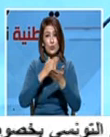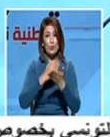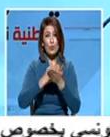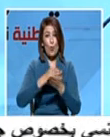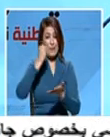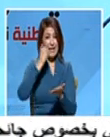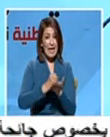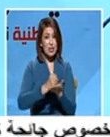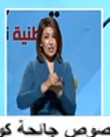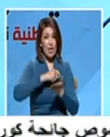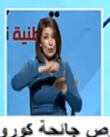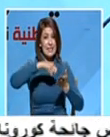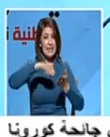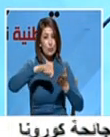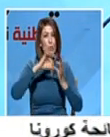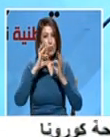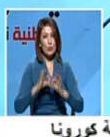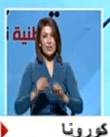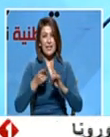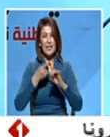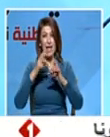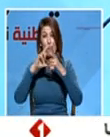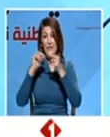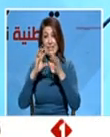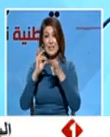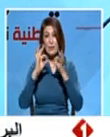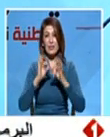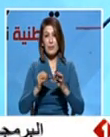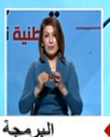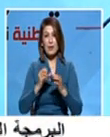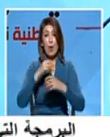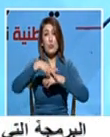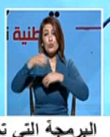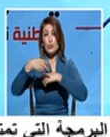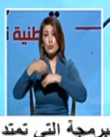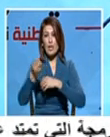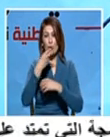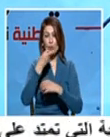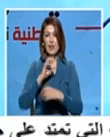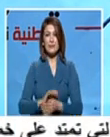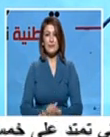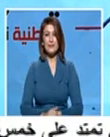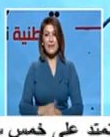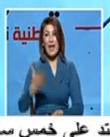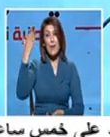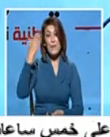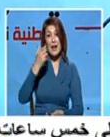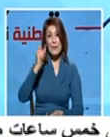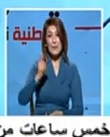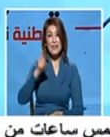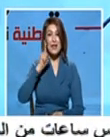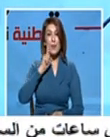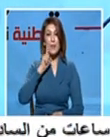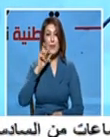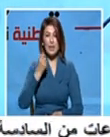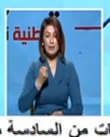وطابع وتصحاحه وشوف منين ومنين خارجه باش ينجموا ياخذوا هدويات هذوما. مرحبا بك دكتوره انيسه ابو عسكر اللي انت رئيسه